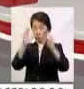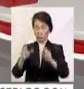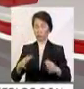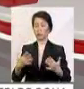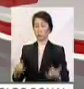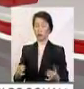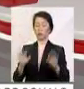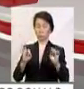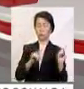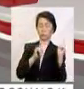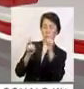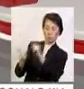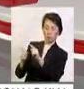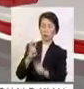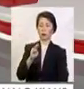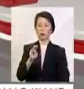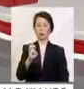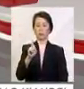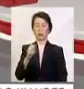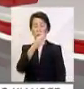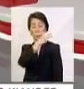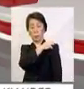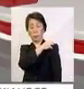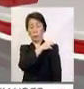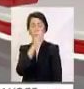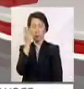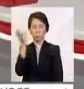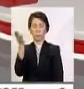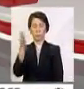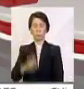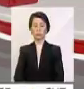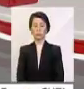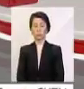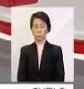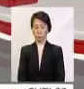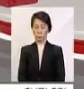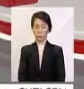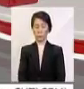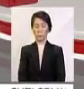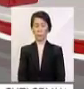kita akan ke Met Malaysia bersama pegawainya Atika Marzia Mokhtar. Silakan Atika.